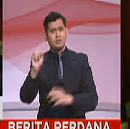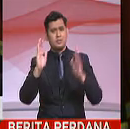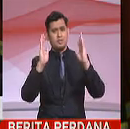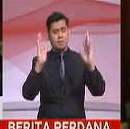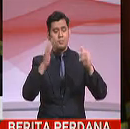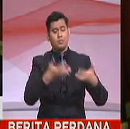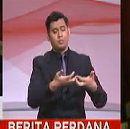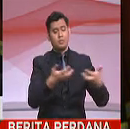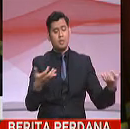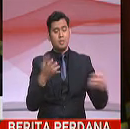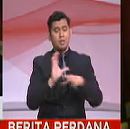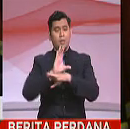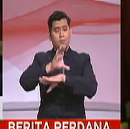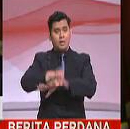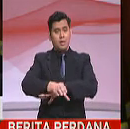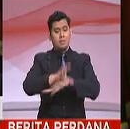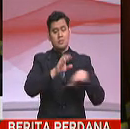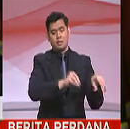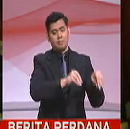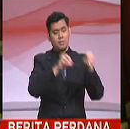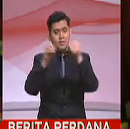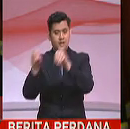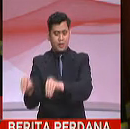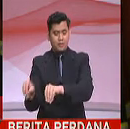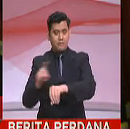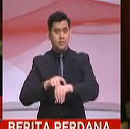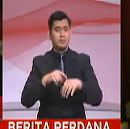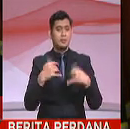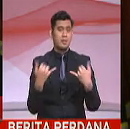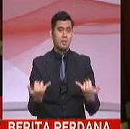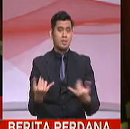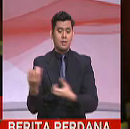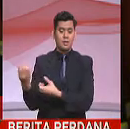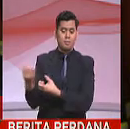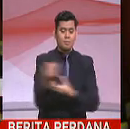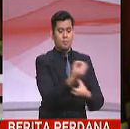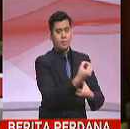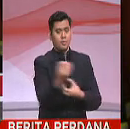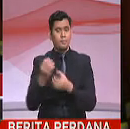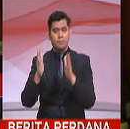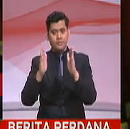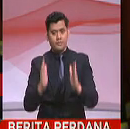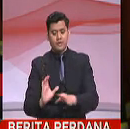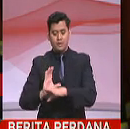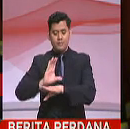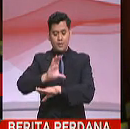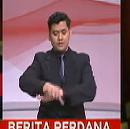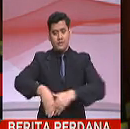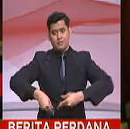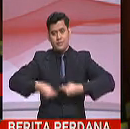terpaksa dipindahkan kerana kawasan ini terjejas. Maka dalam hal ini, bomba terpaksa juga memberi perkhidmatan memindahkan